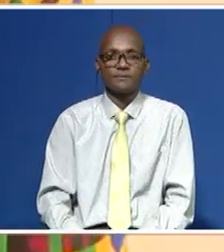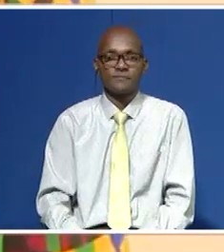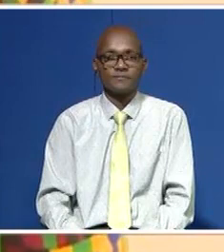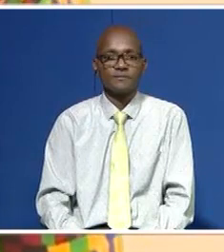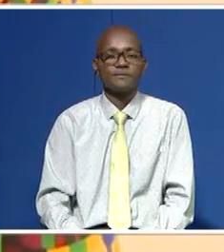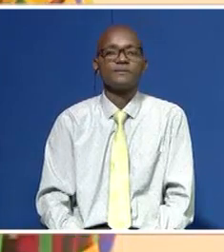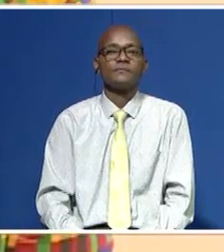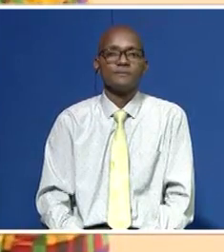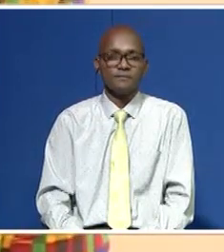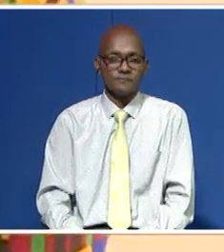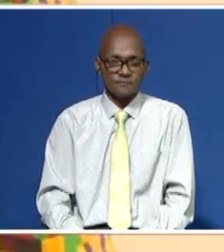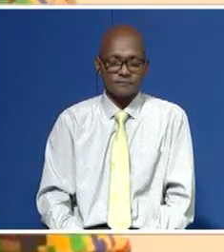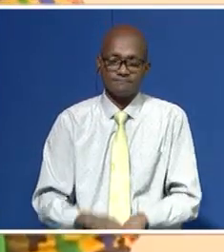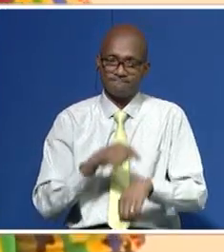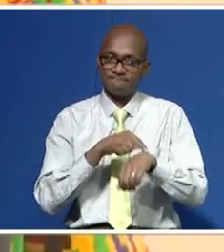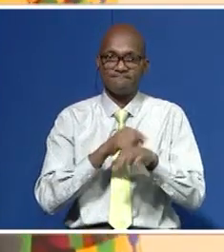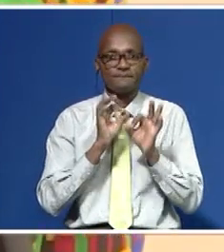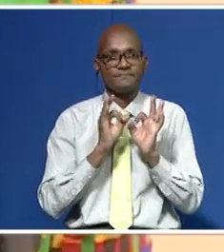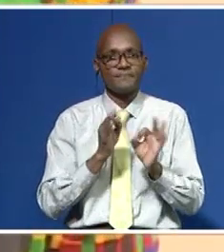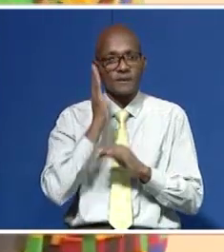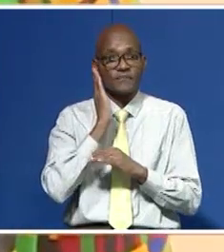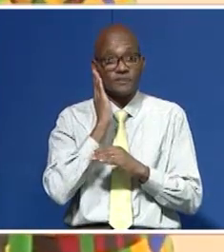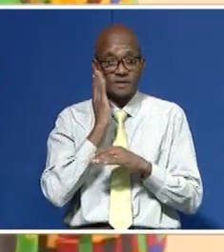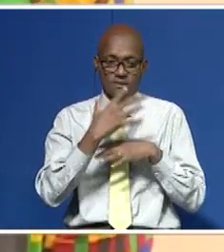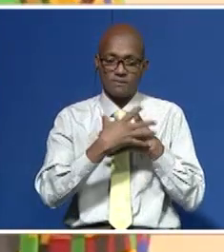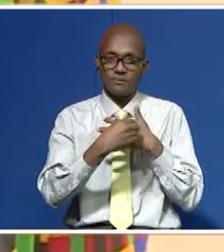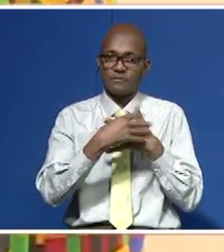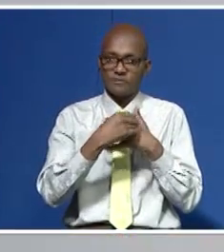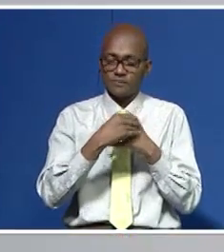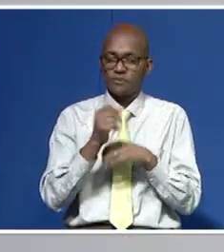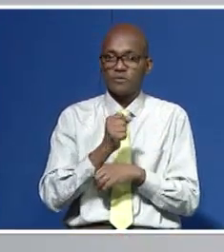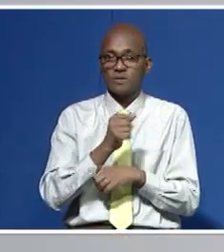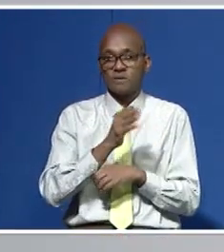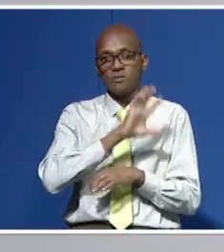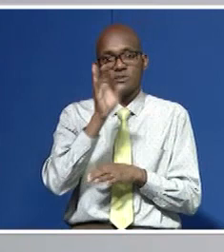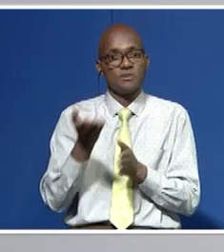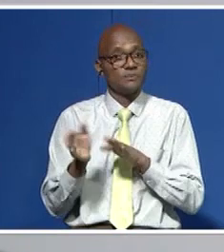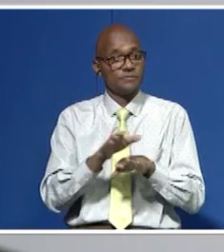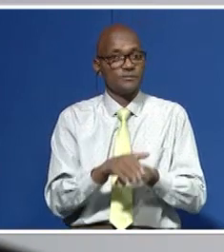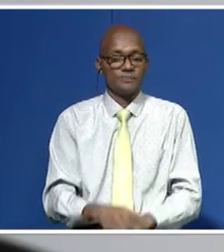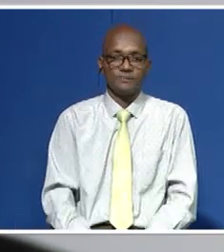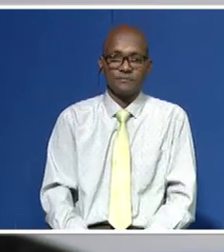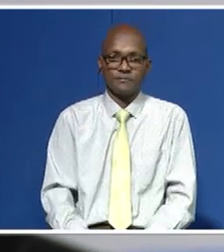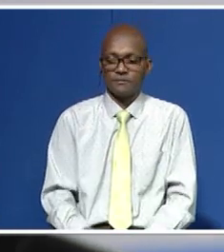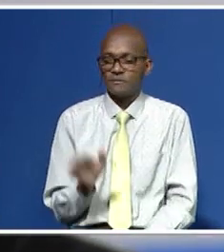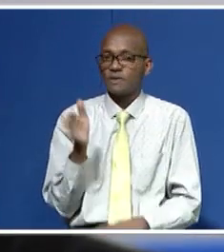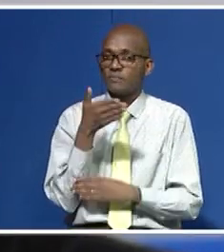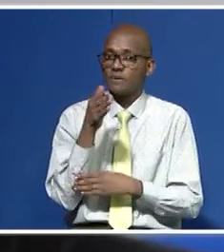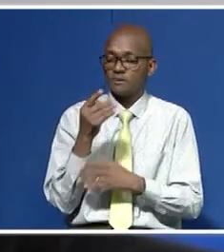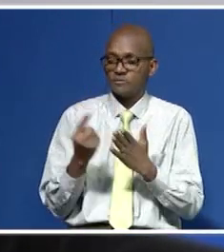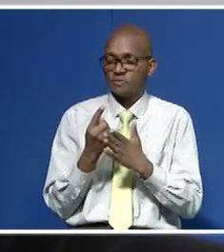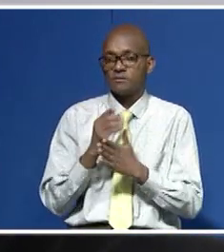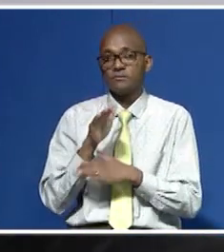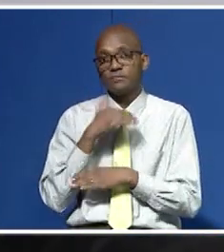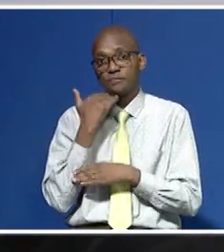Ni wakati mzuri sana kwa vijana kuiga au kuchukua hekima za hawa wazee. Wanaondoka. Balozi Mahiga amefikwa na umauti akiwa waziri wa katiba